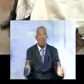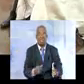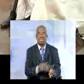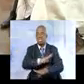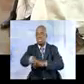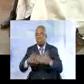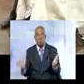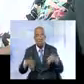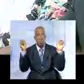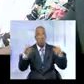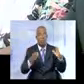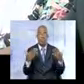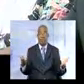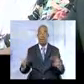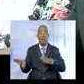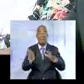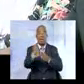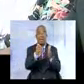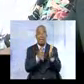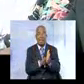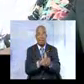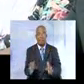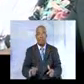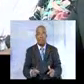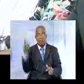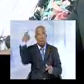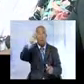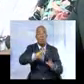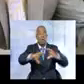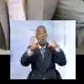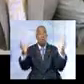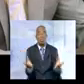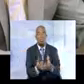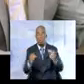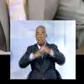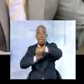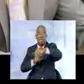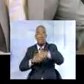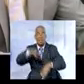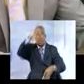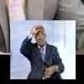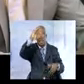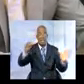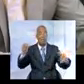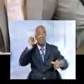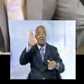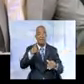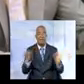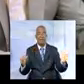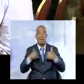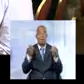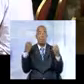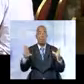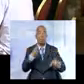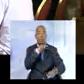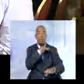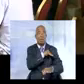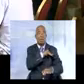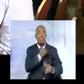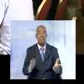droits de l'homme de Côte d'Ivoire a plusieurs missions. Elle reçoit, entre autres, les plaintes et les dénonciations portant sur les